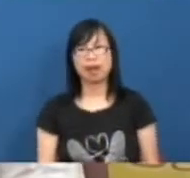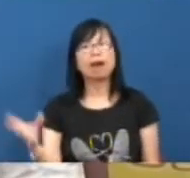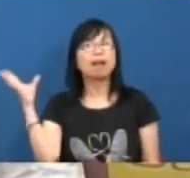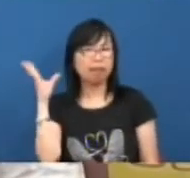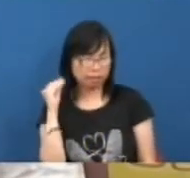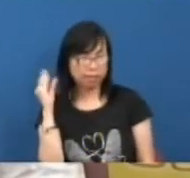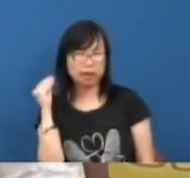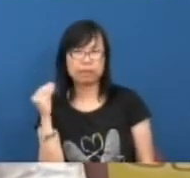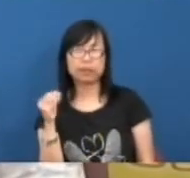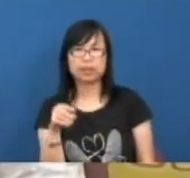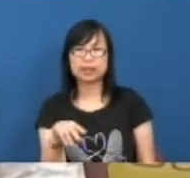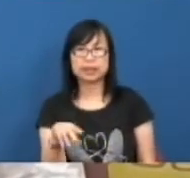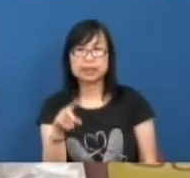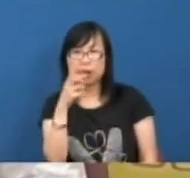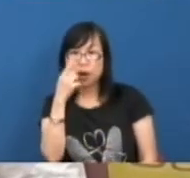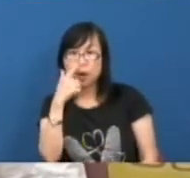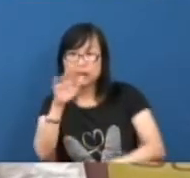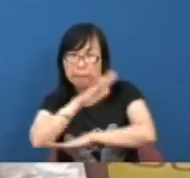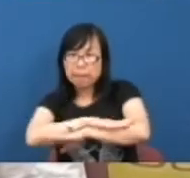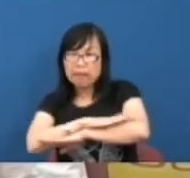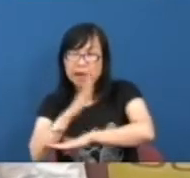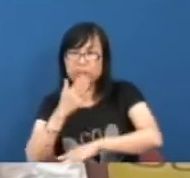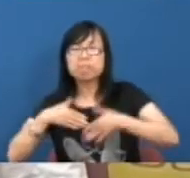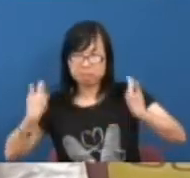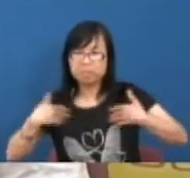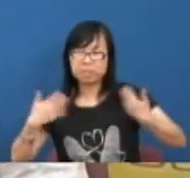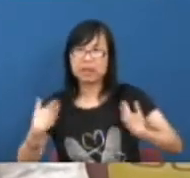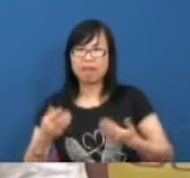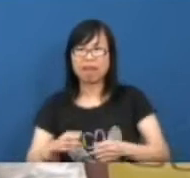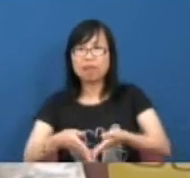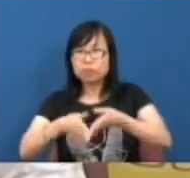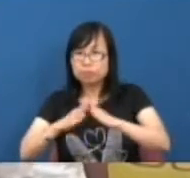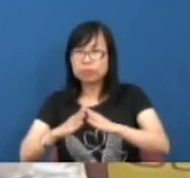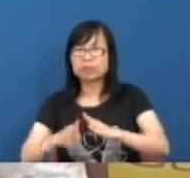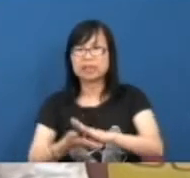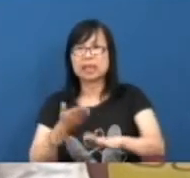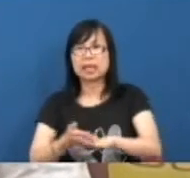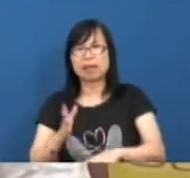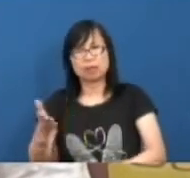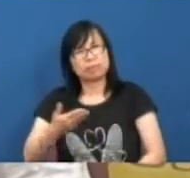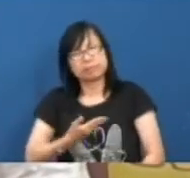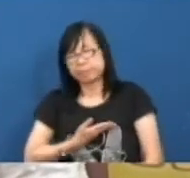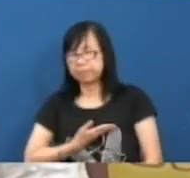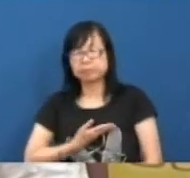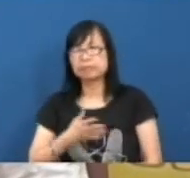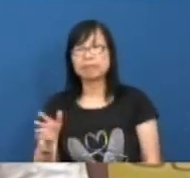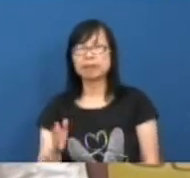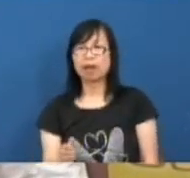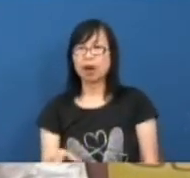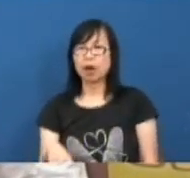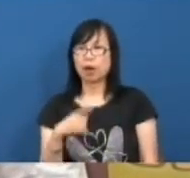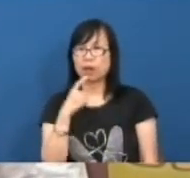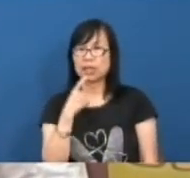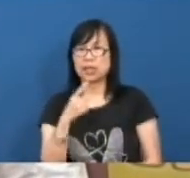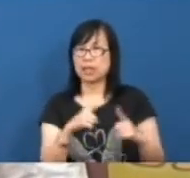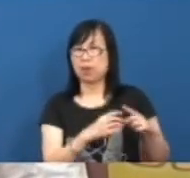翻即係睇翻呢段新聞啦，當然有開心啦，復建居屋。咁但係亦都有少少無奈嘅，即係我哋一啲即係刁